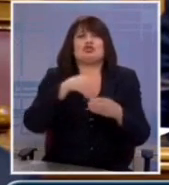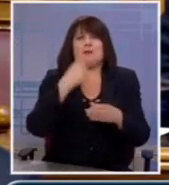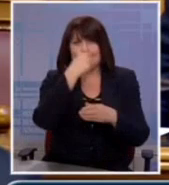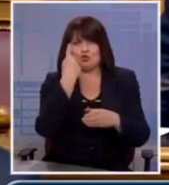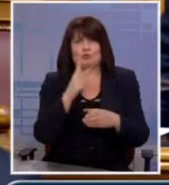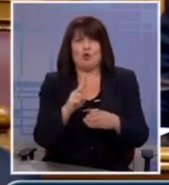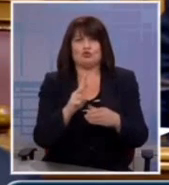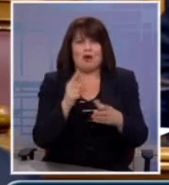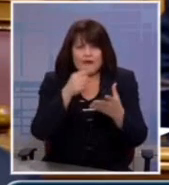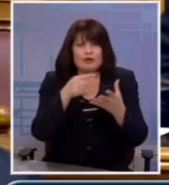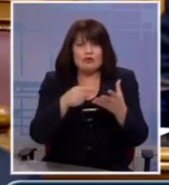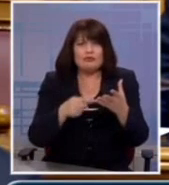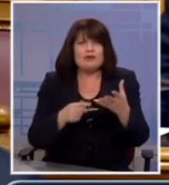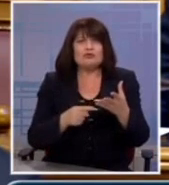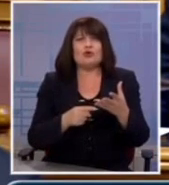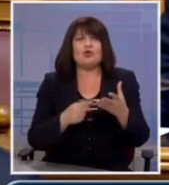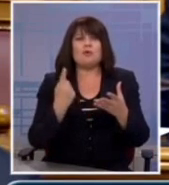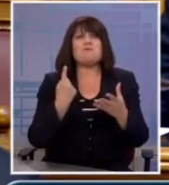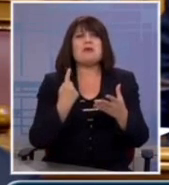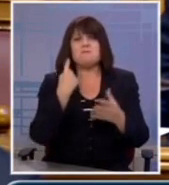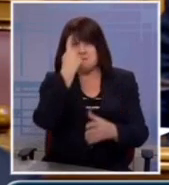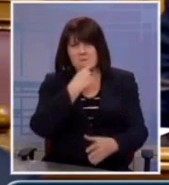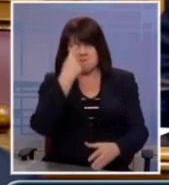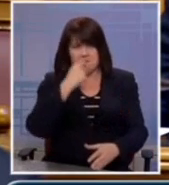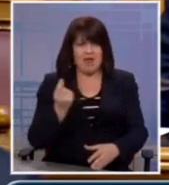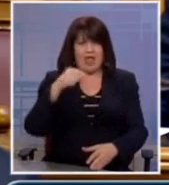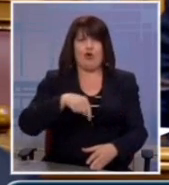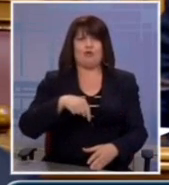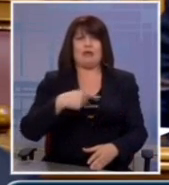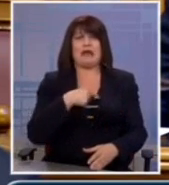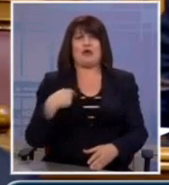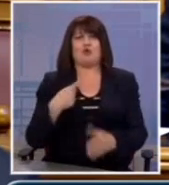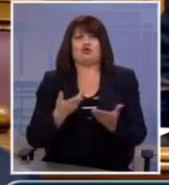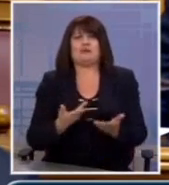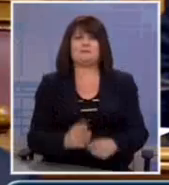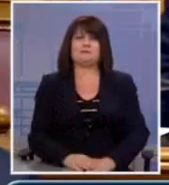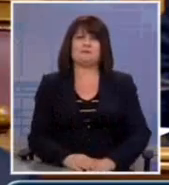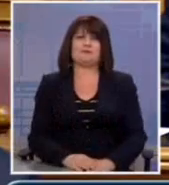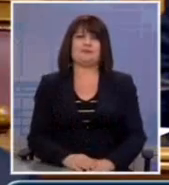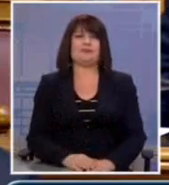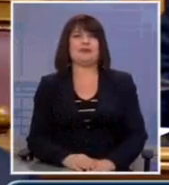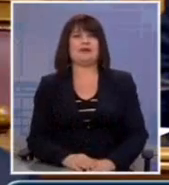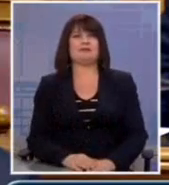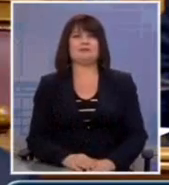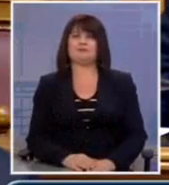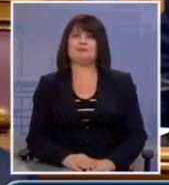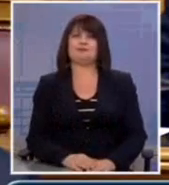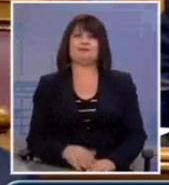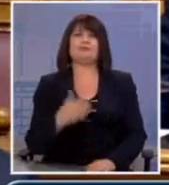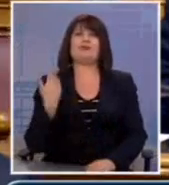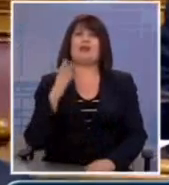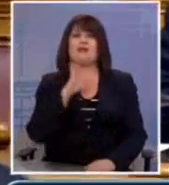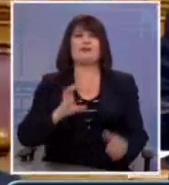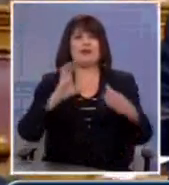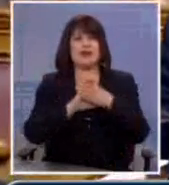πρόσωπό σας μέσα σε μία παρουσία μέσα στο κοινοβούλιο. Ήρθατε μόλις από την Ευρωπαϊκή